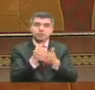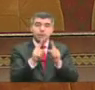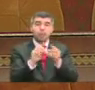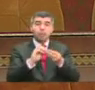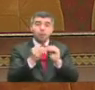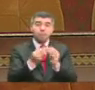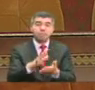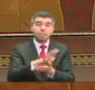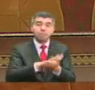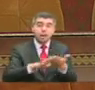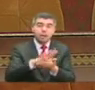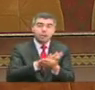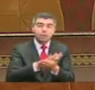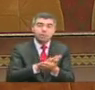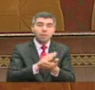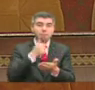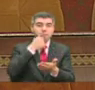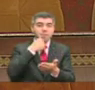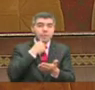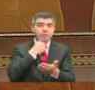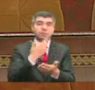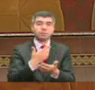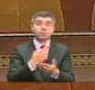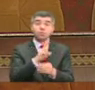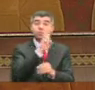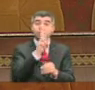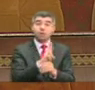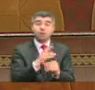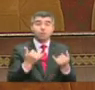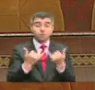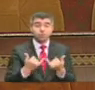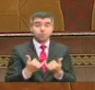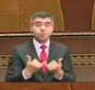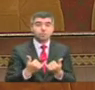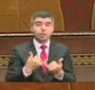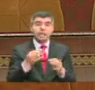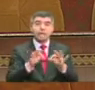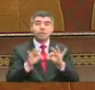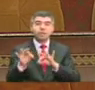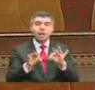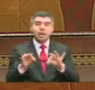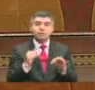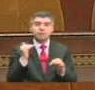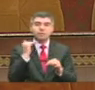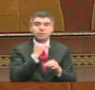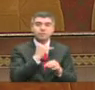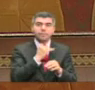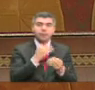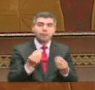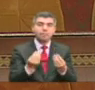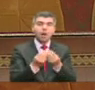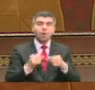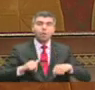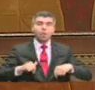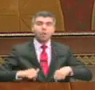مجموعة من الخروقات، لذا نسائلكم السيد الوزير عن الإجراءات الاستعجالية التي ستقومون